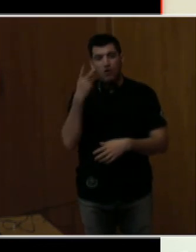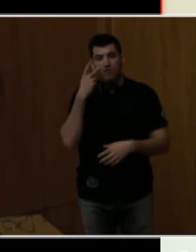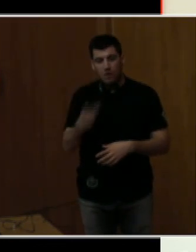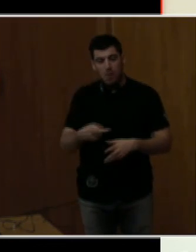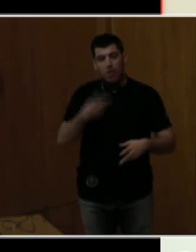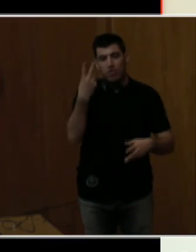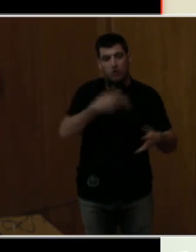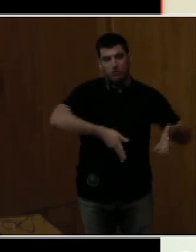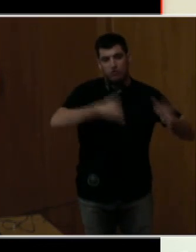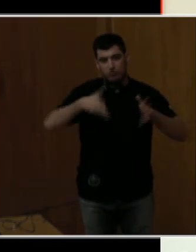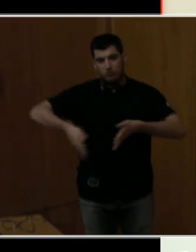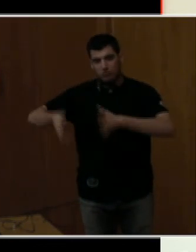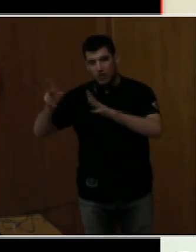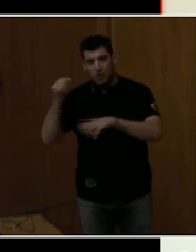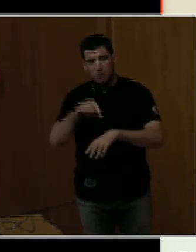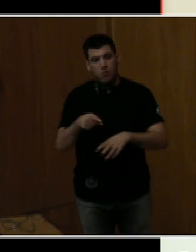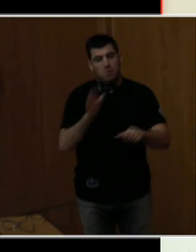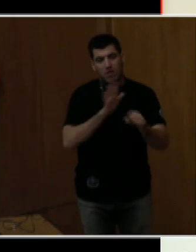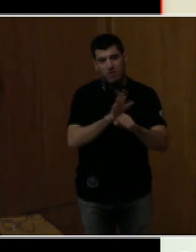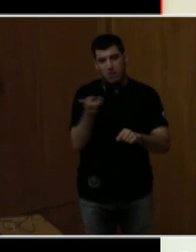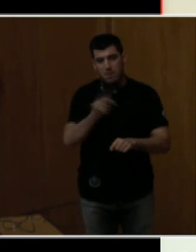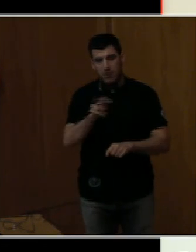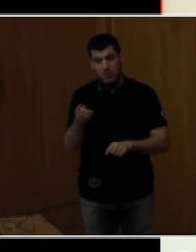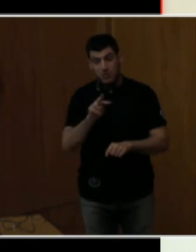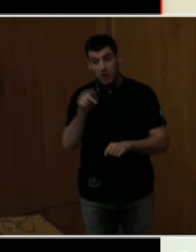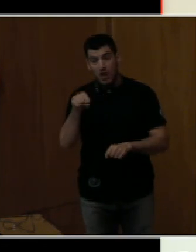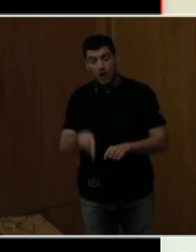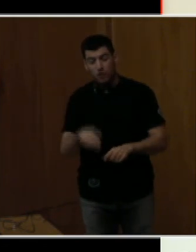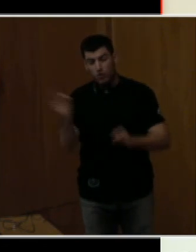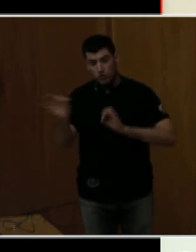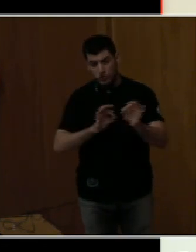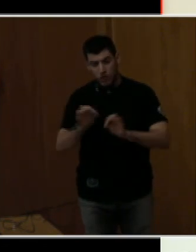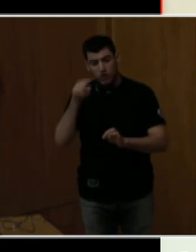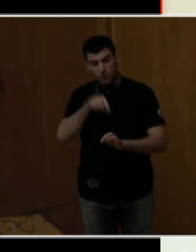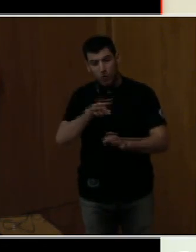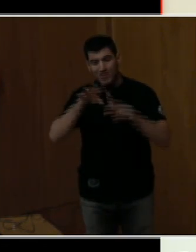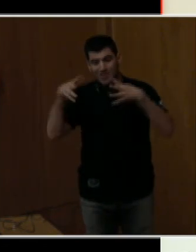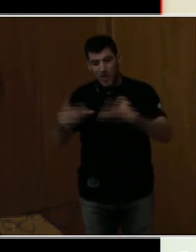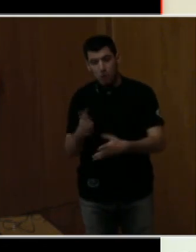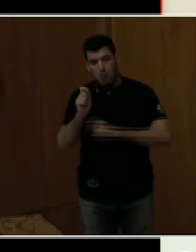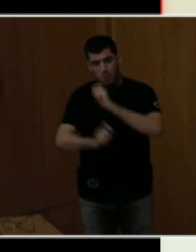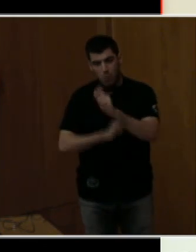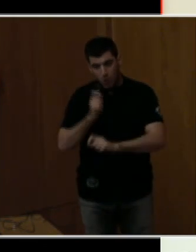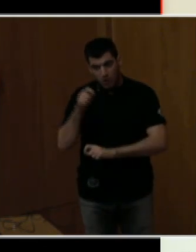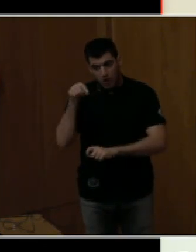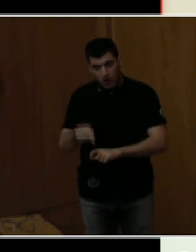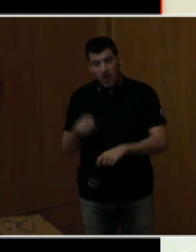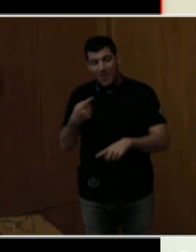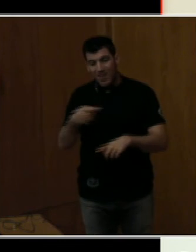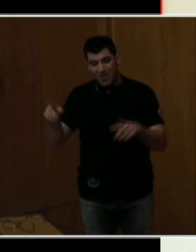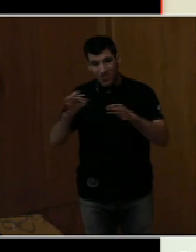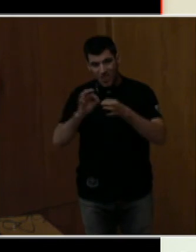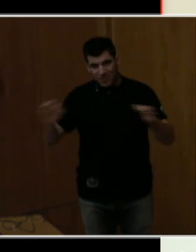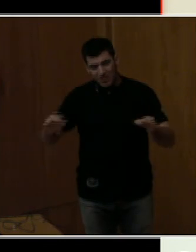τα τρανζίστορ στην ουσία, που είναι παγιδευμένα μεταξύ τους. Αυτό είναι το σχέδιο και αυτό είναι το κύκλωμα που κατασκευάστηκε. Ξανά οι διαστάσεις εδώ είναι